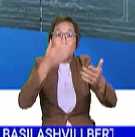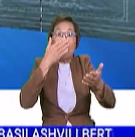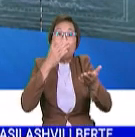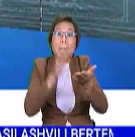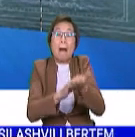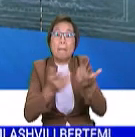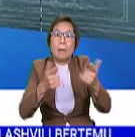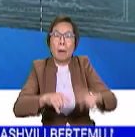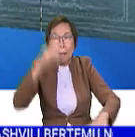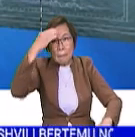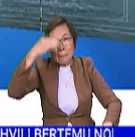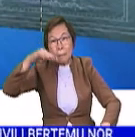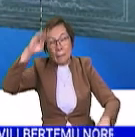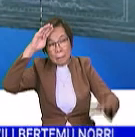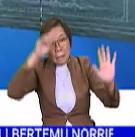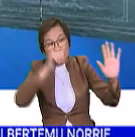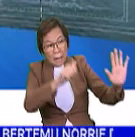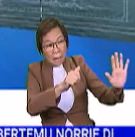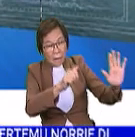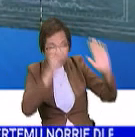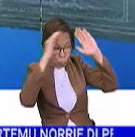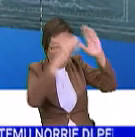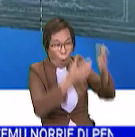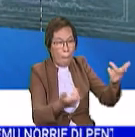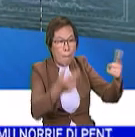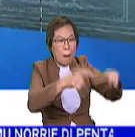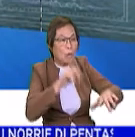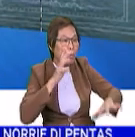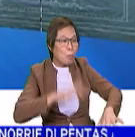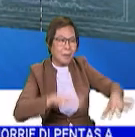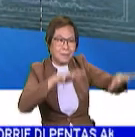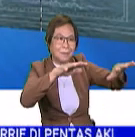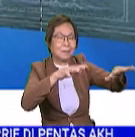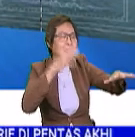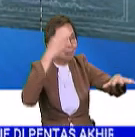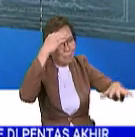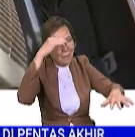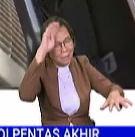walaupun flash bukan antara Enam Negeri tumpuan berlakunya banjir